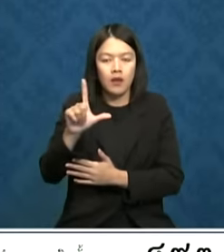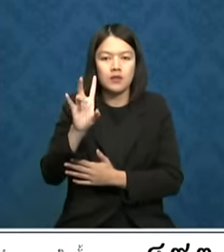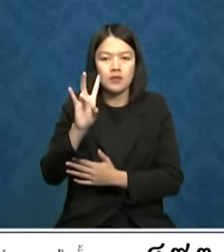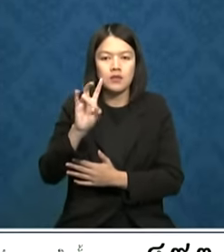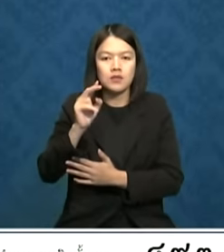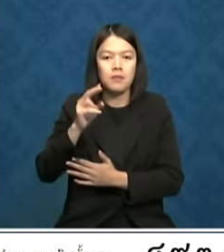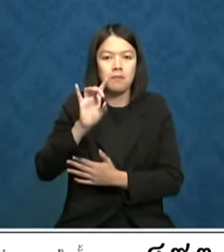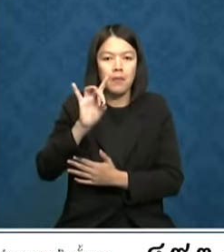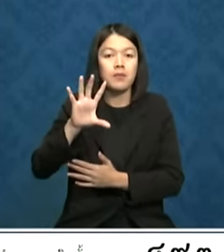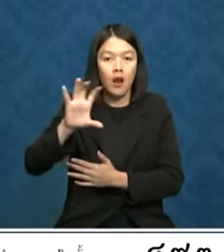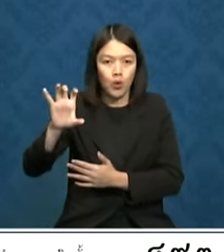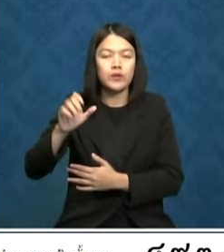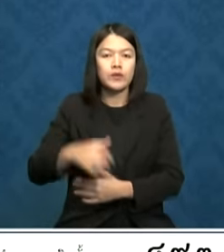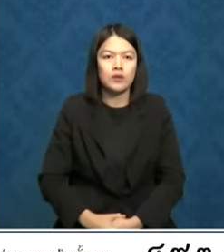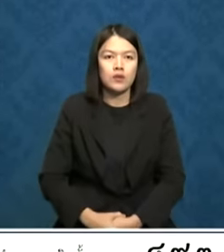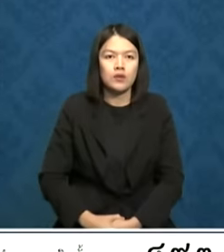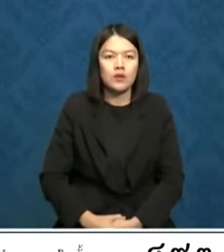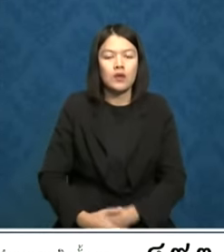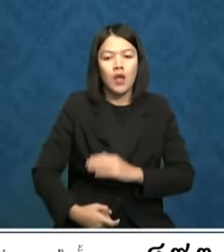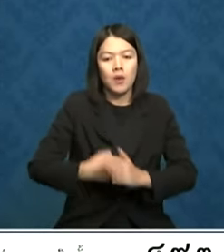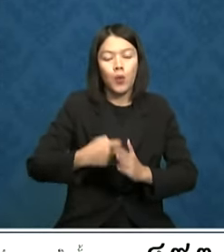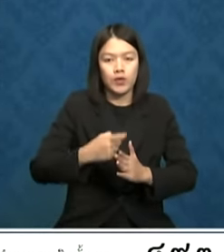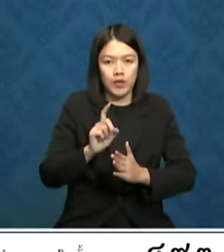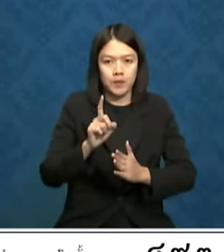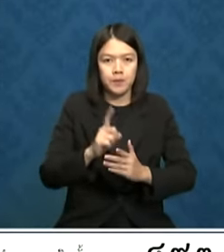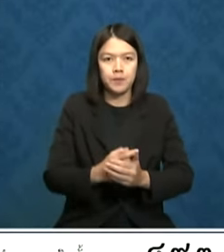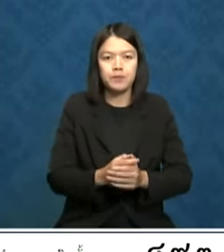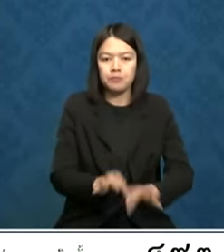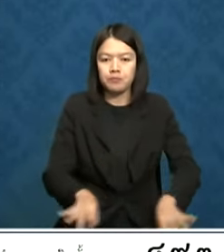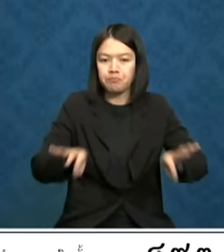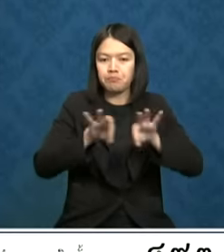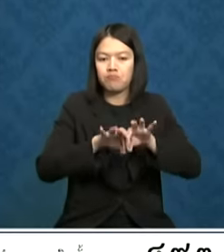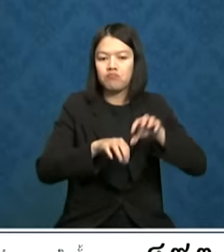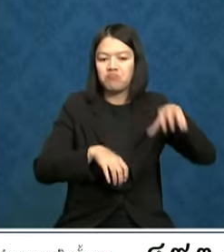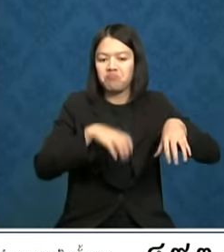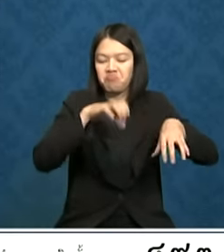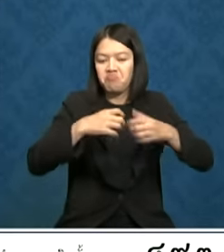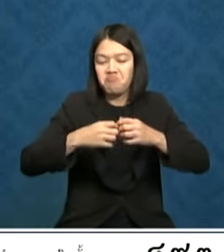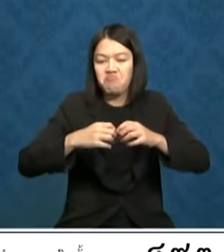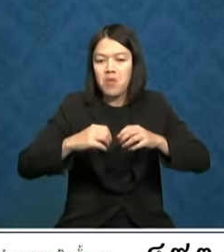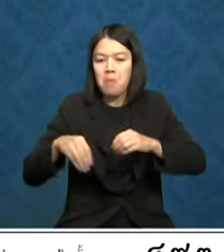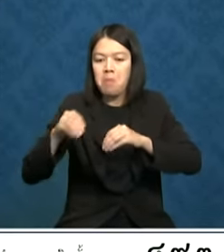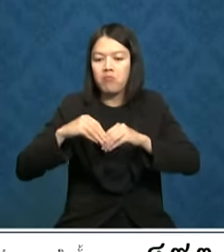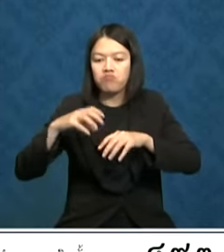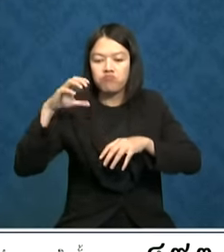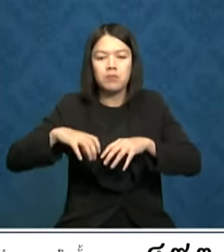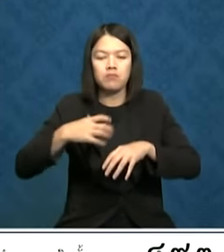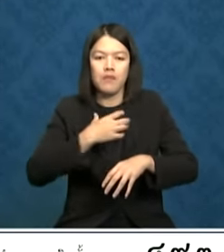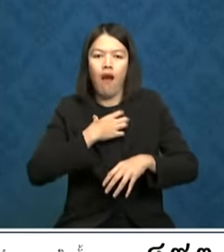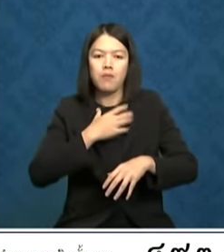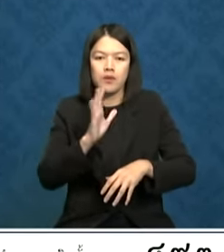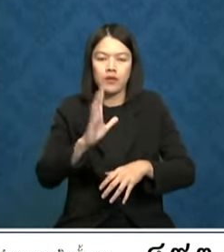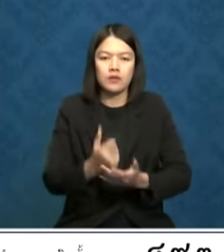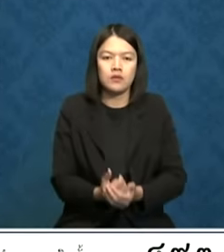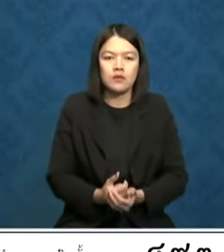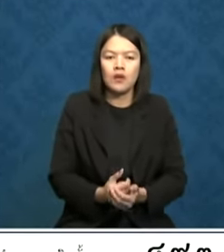8500บาทค่ะด้วยหลักการและเหตุผลที่ว่าไม่มีความจำเป็นต้องขยายโรงงานเภสัชความต้องการใช้ยาไม่เพิ่มกำลังผลิต